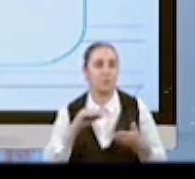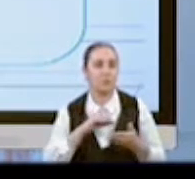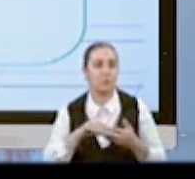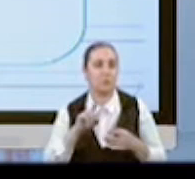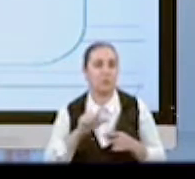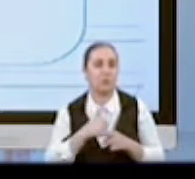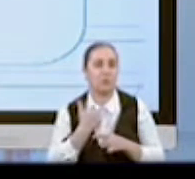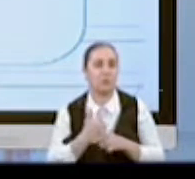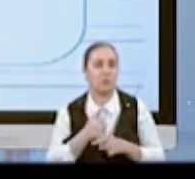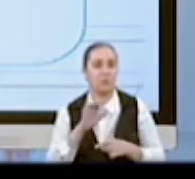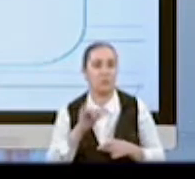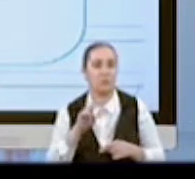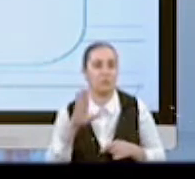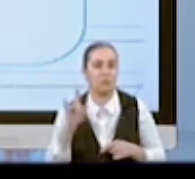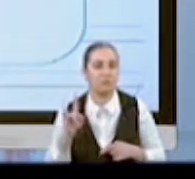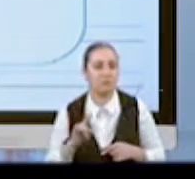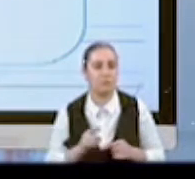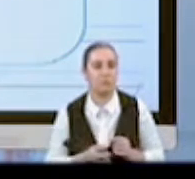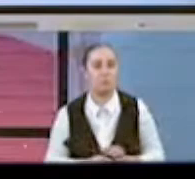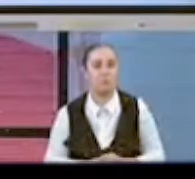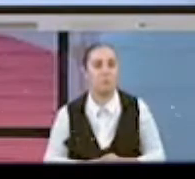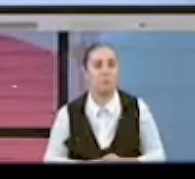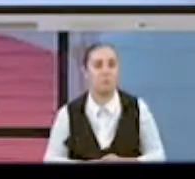пишутся заглавной буквы.